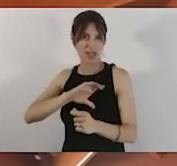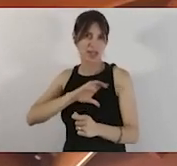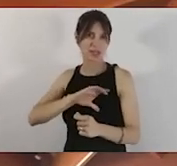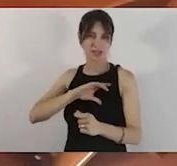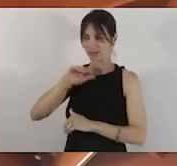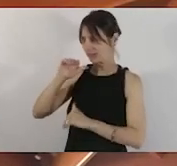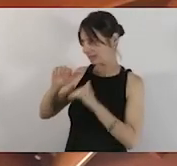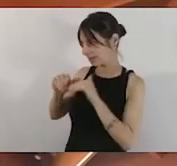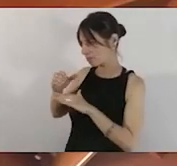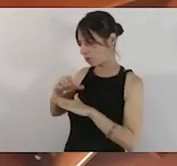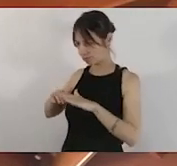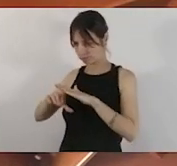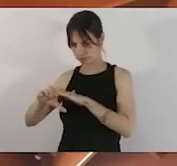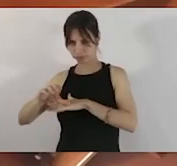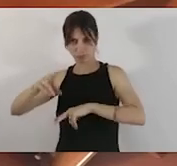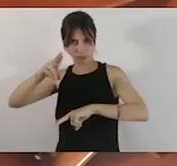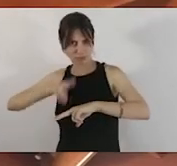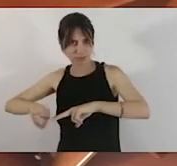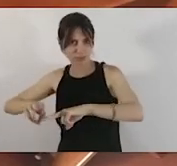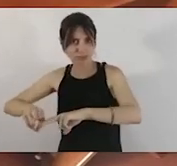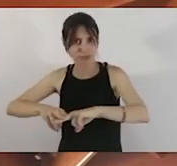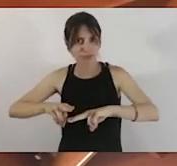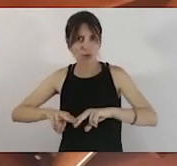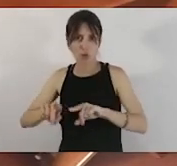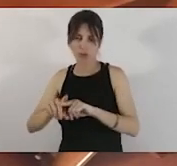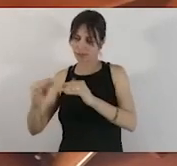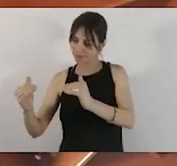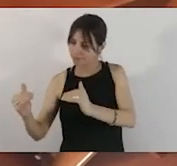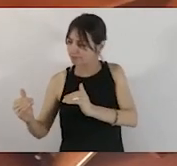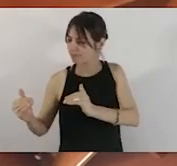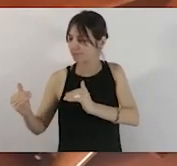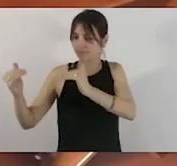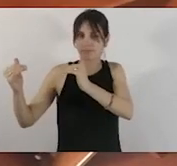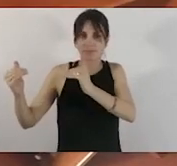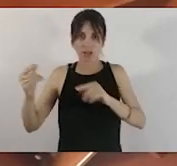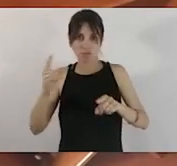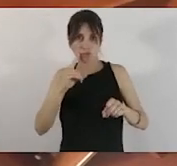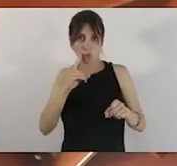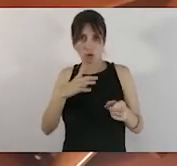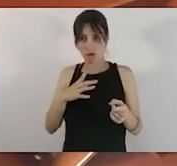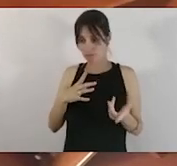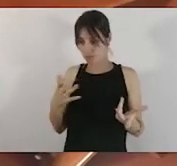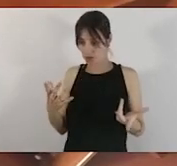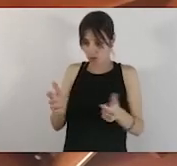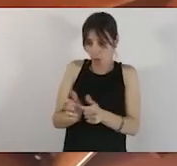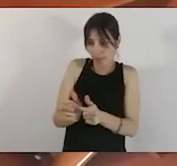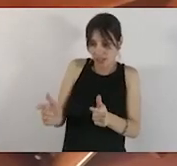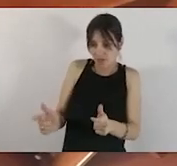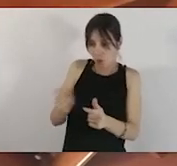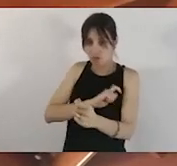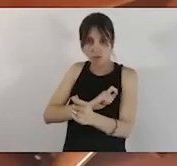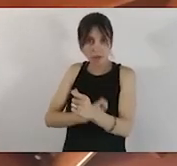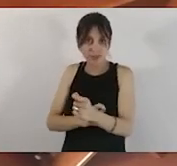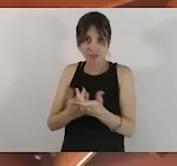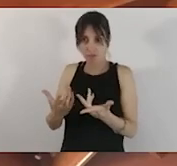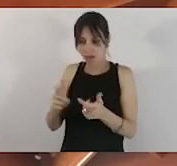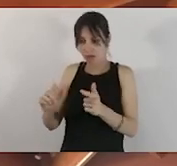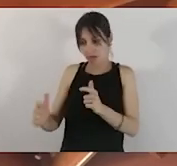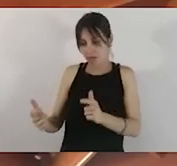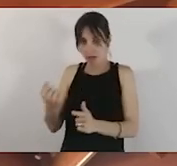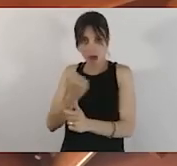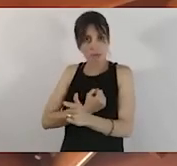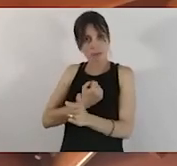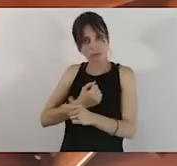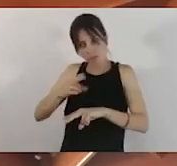des piscines et puis de monter en gamme sur toute une série d'équipements sportifs. Je prends le